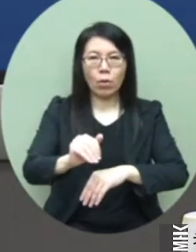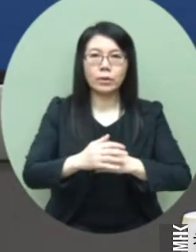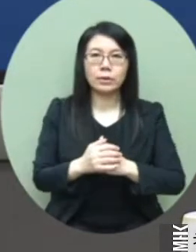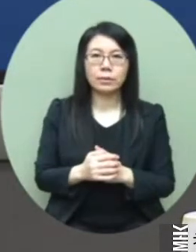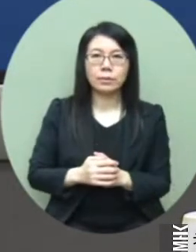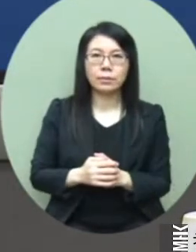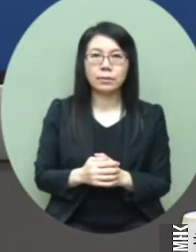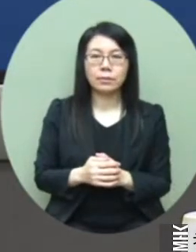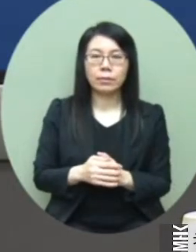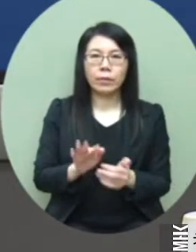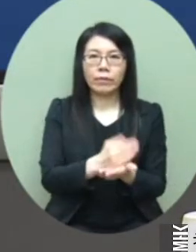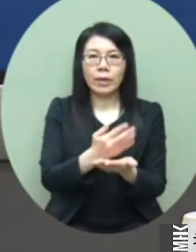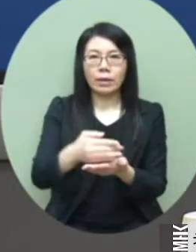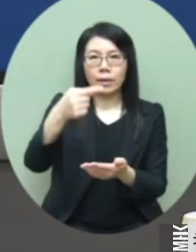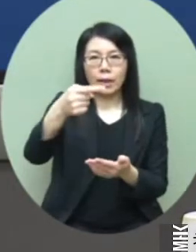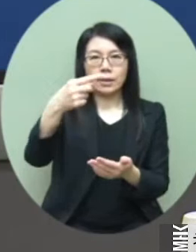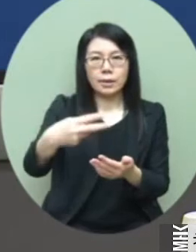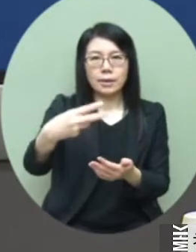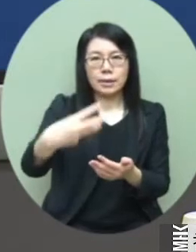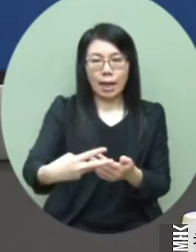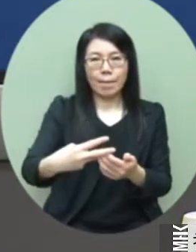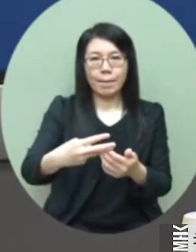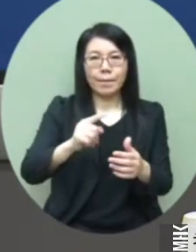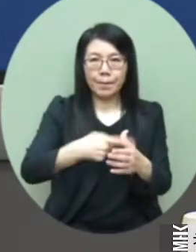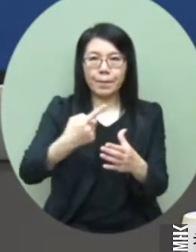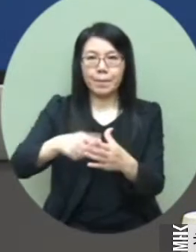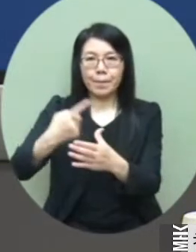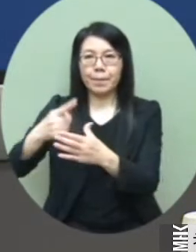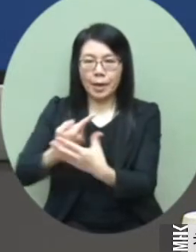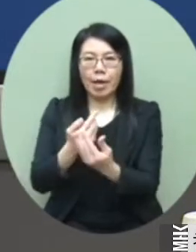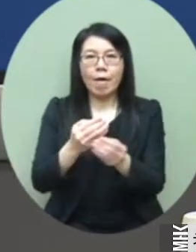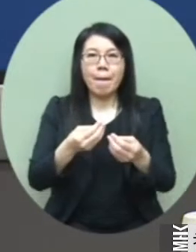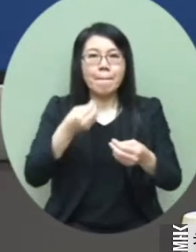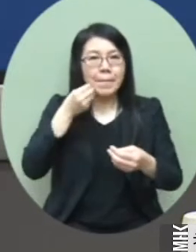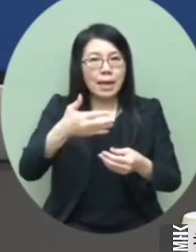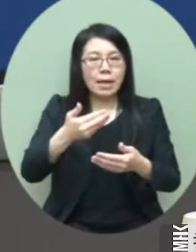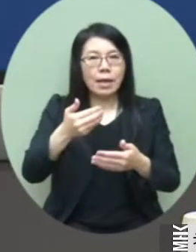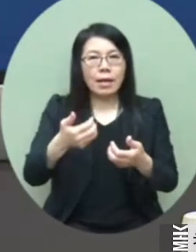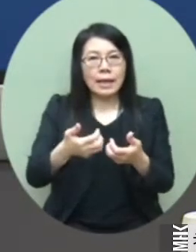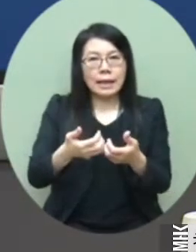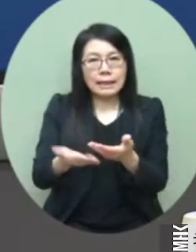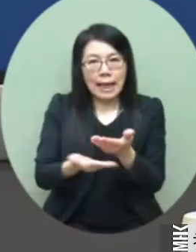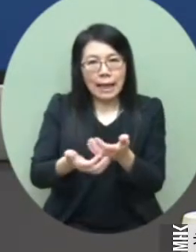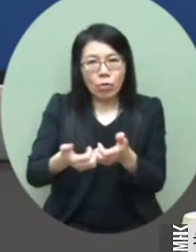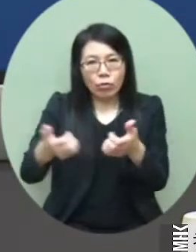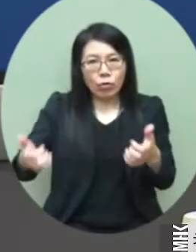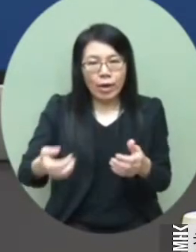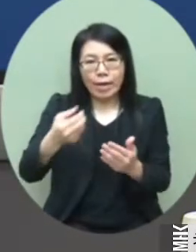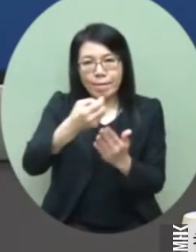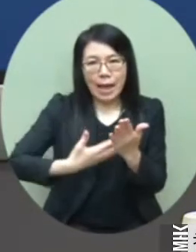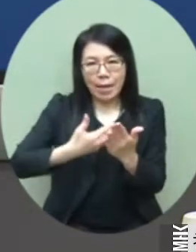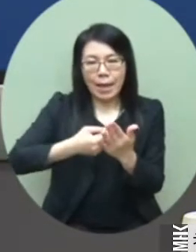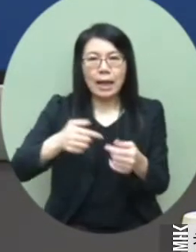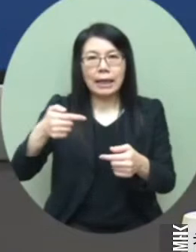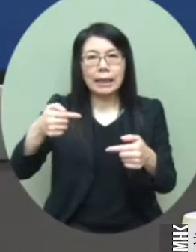以分3個階段3個月有序咁去放寬絕大部分嘅社交距離措施